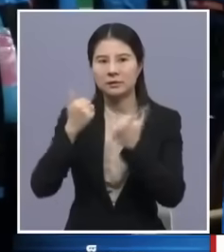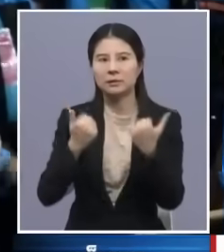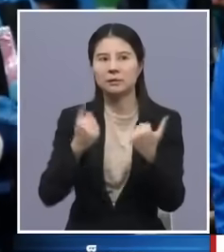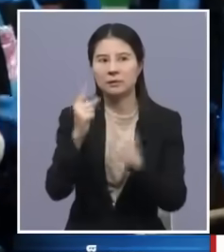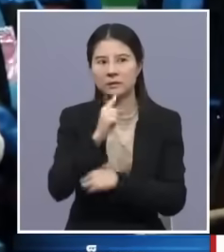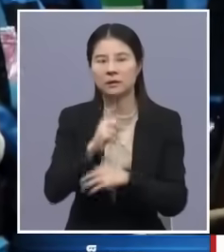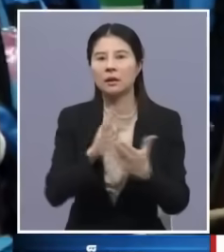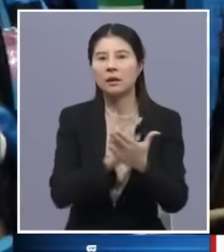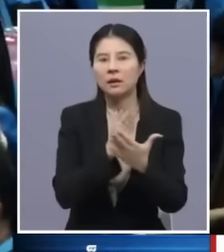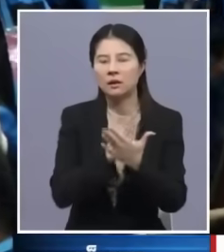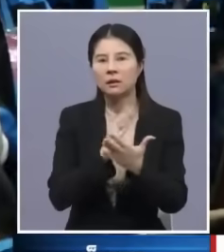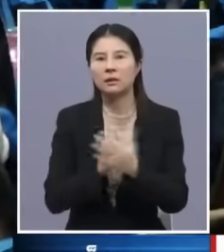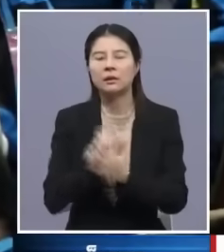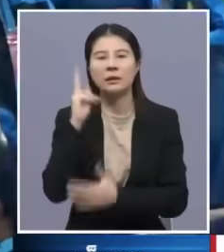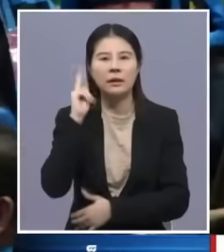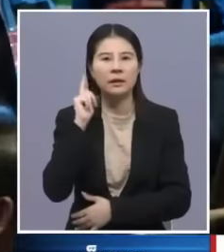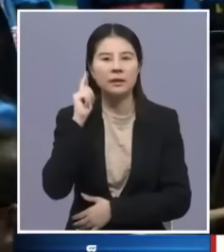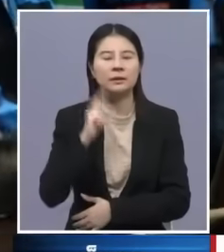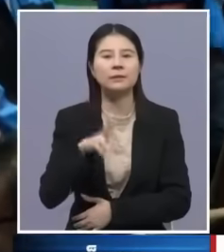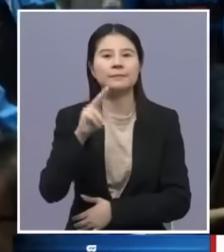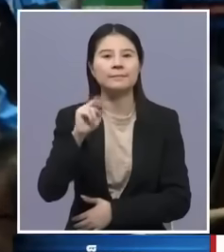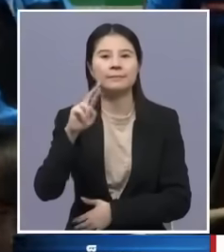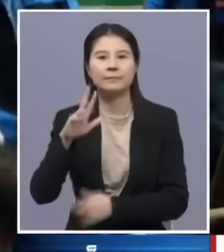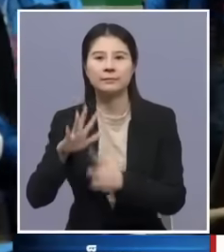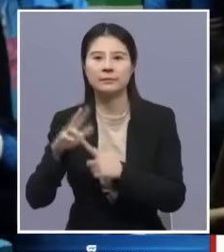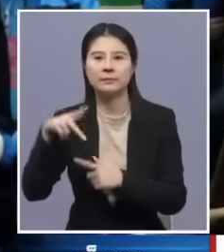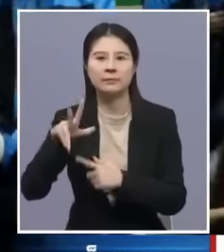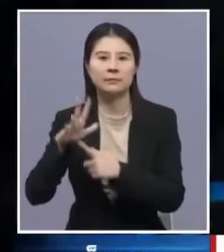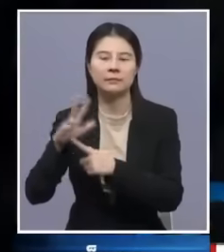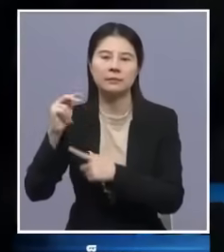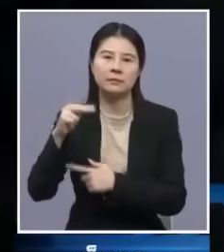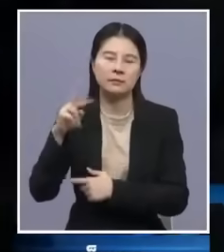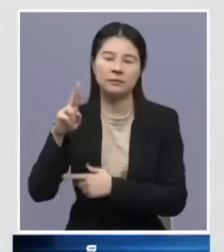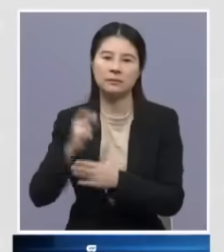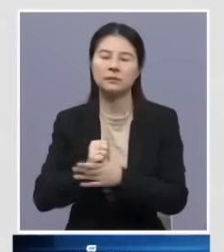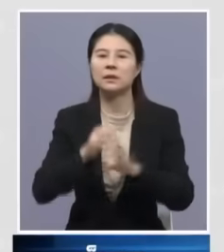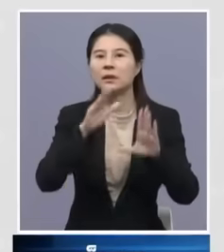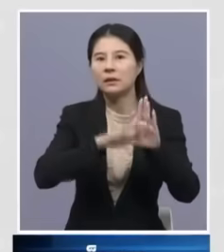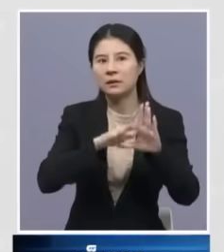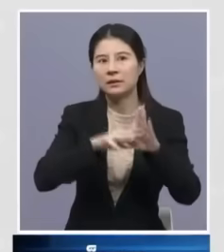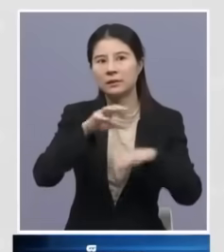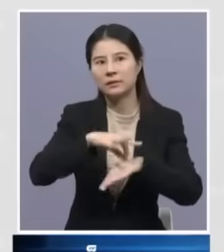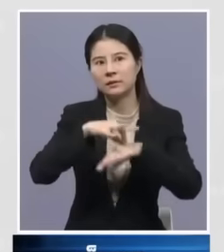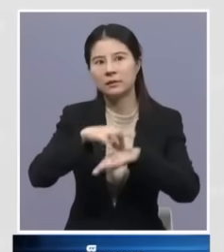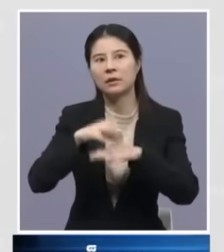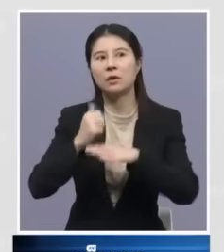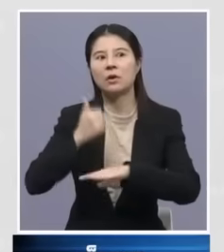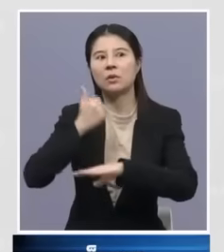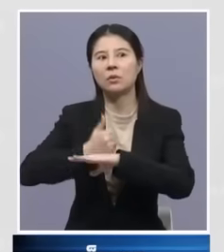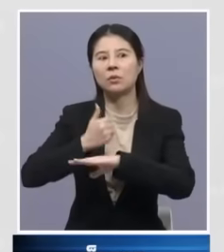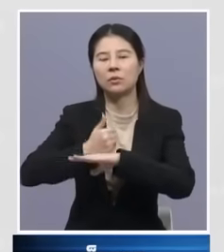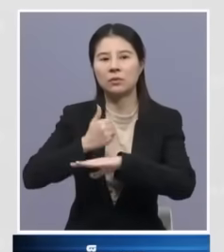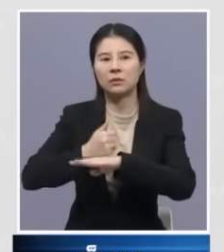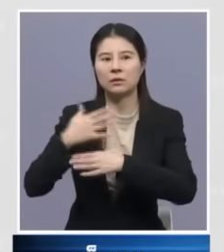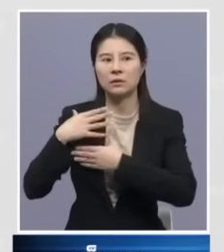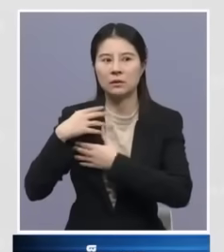แบ่งคู่ที่เราได้ข่าวมาก็คือคุณนราภัทรแก้วทองจะลงสมัครเป็นหัวหน้าพรรคแล้วมีรายชื่อคุณเดชอิดขาวทองเป็